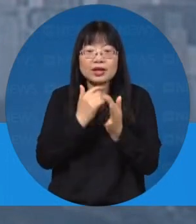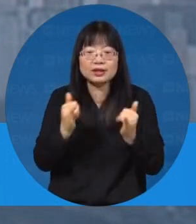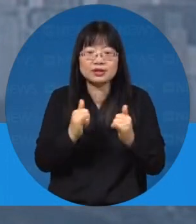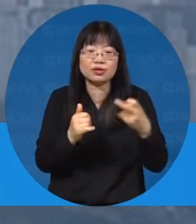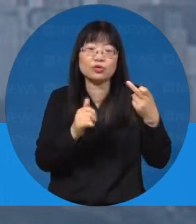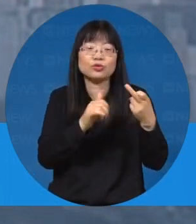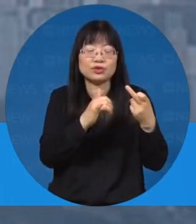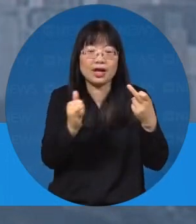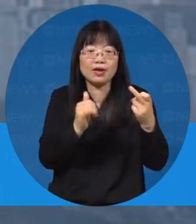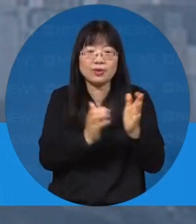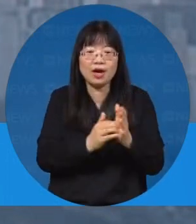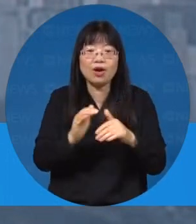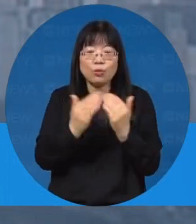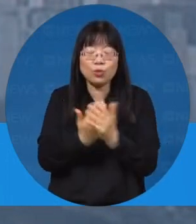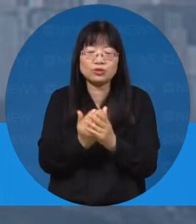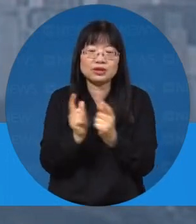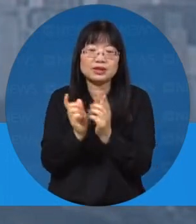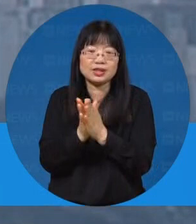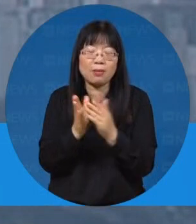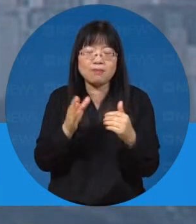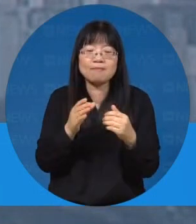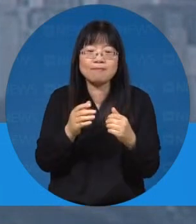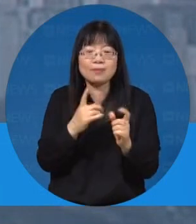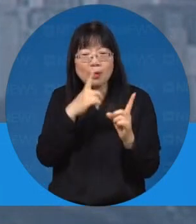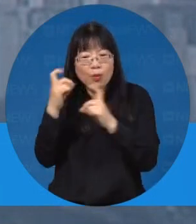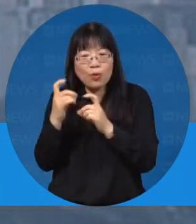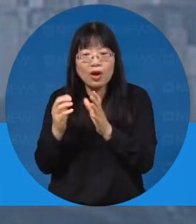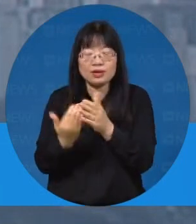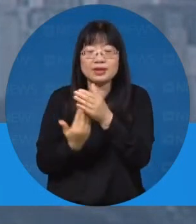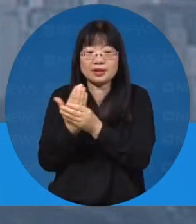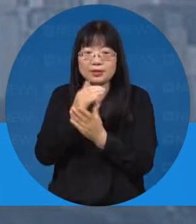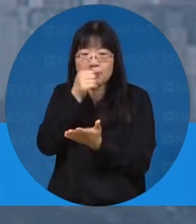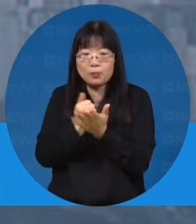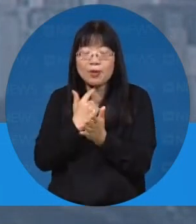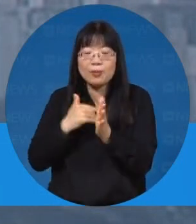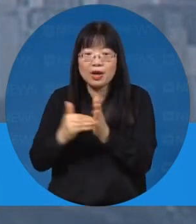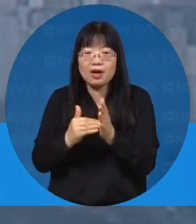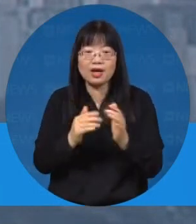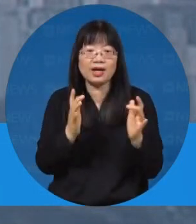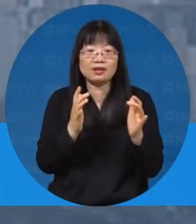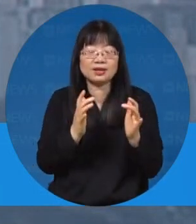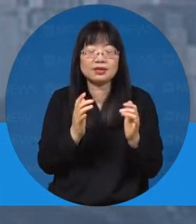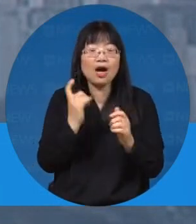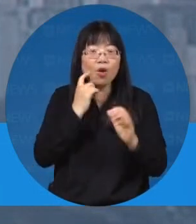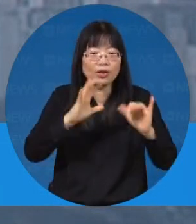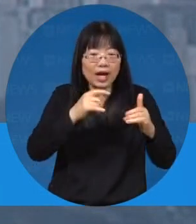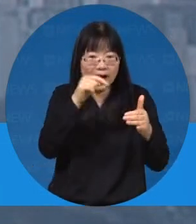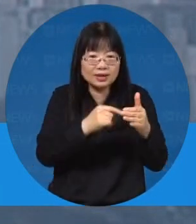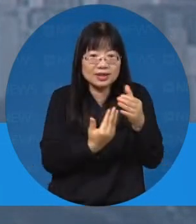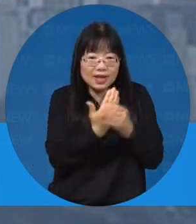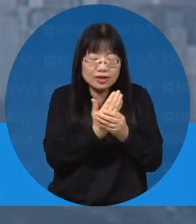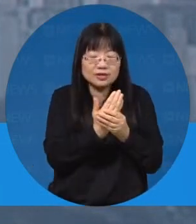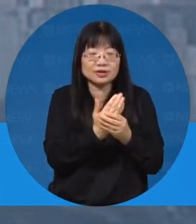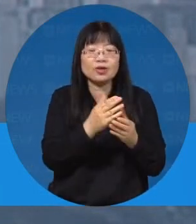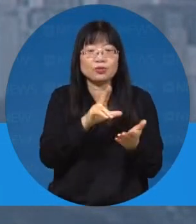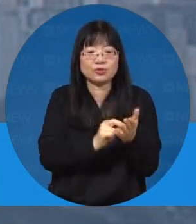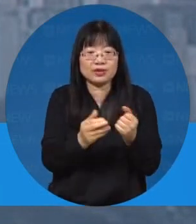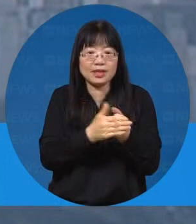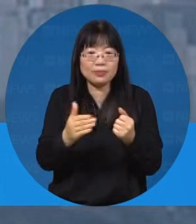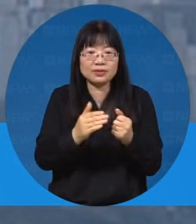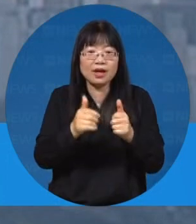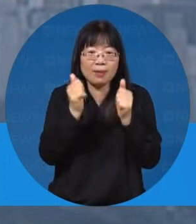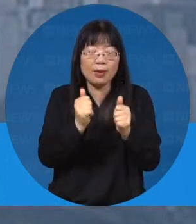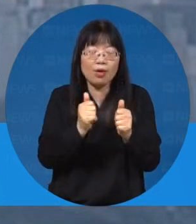그마저도 모두 오프라인으로 유인해서 벌어진 범죄고 메타버스 안에서 일어난 사건으로 처벌받은